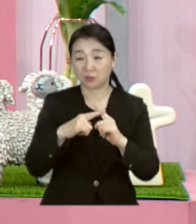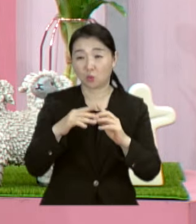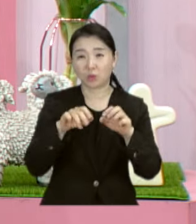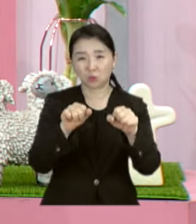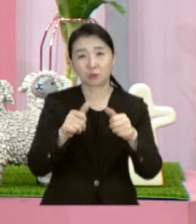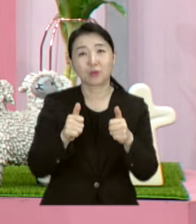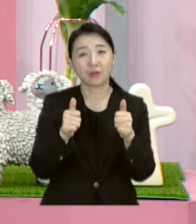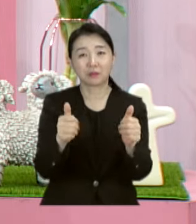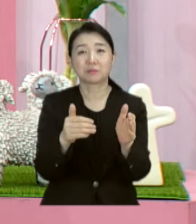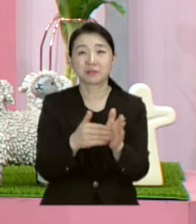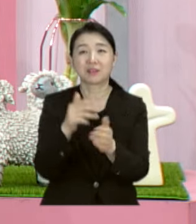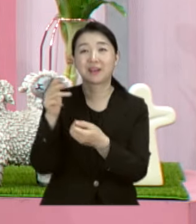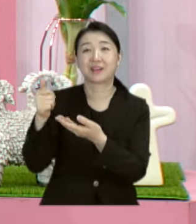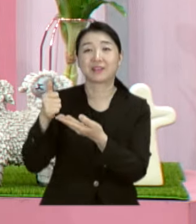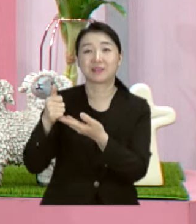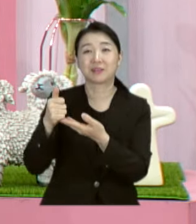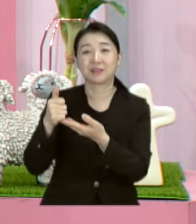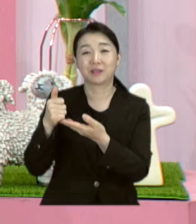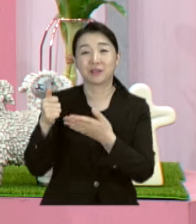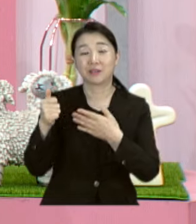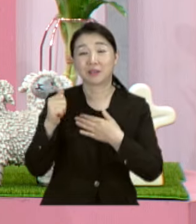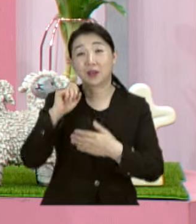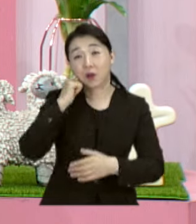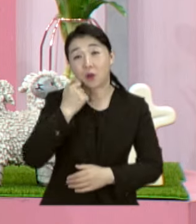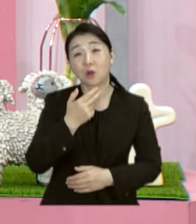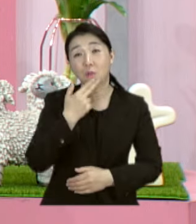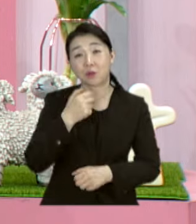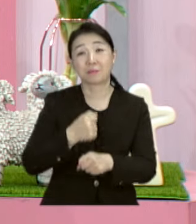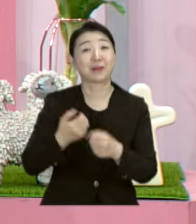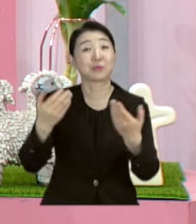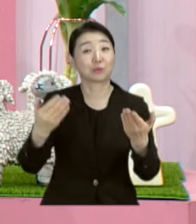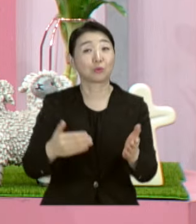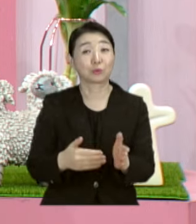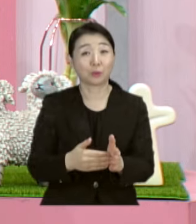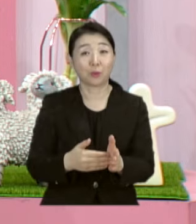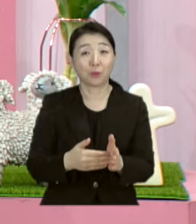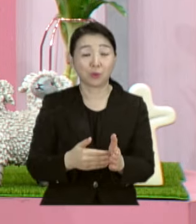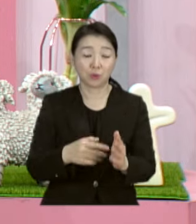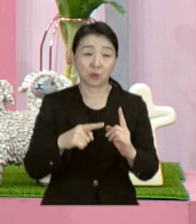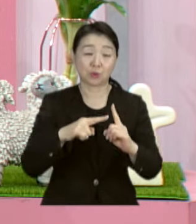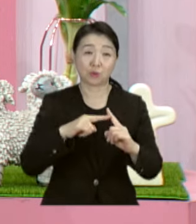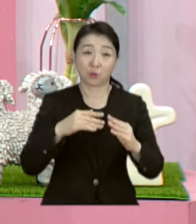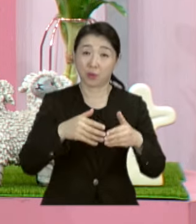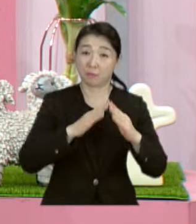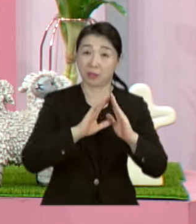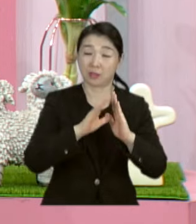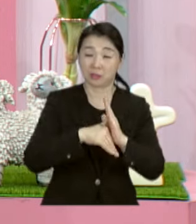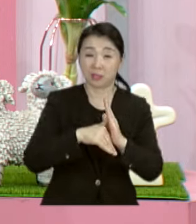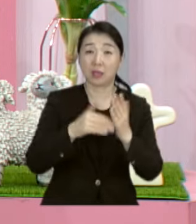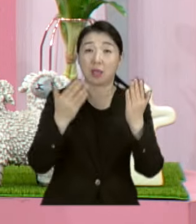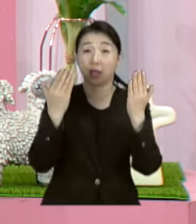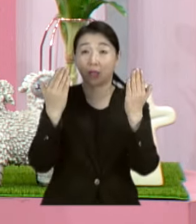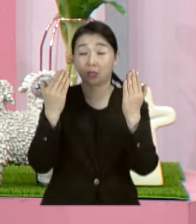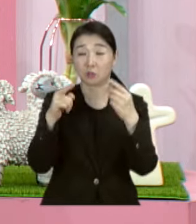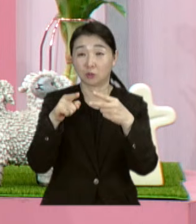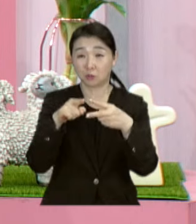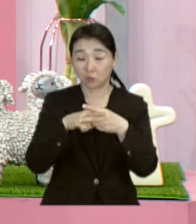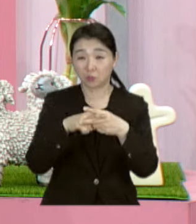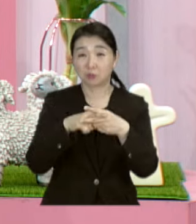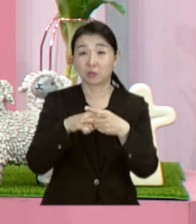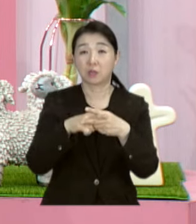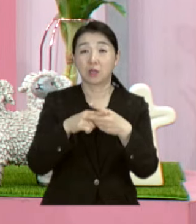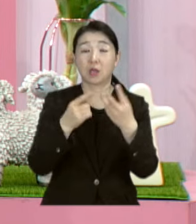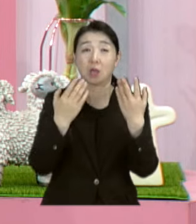교회 청소를 열심히 해서 그런지 하나님께서 네. 어려움이 없도록 만들어 주셨어요. 아. 교회 지을 때 학교를 또